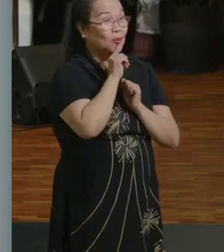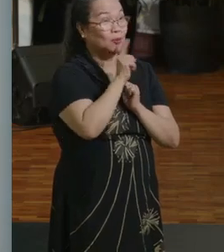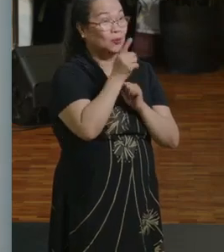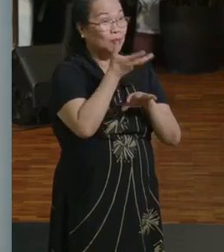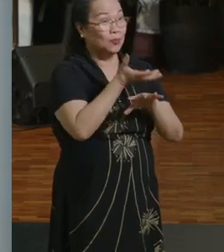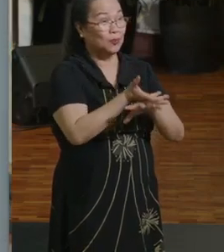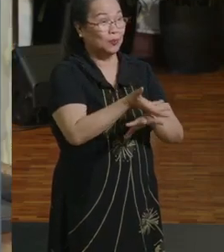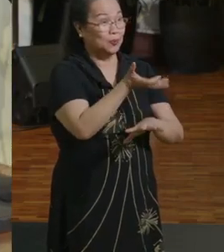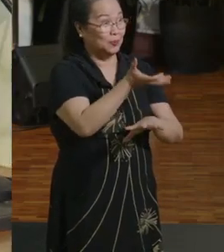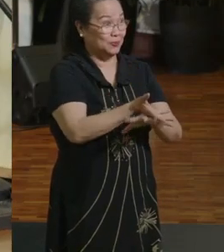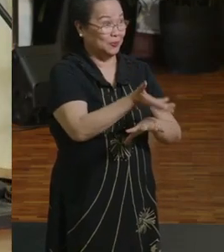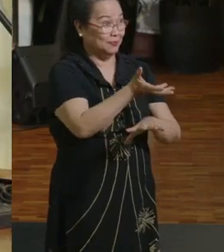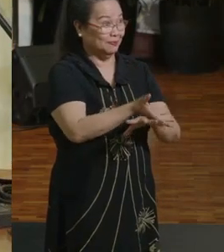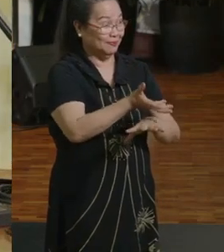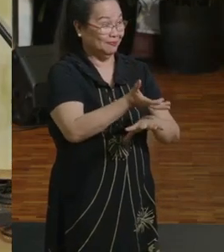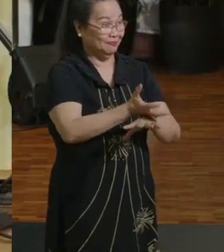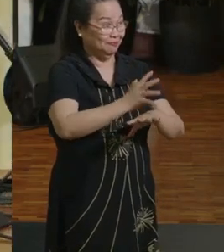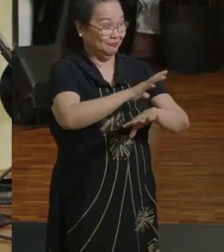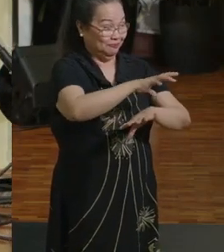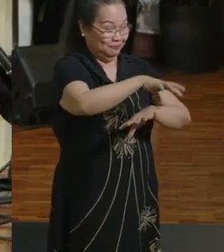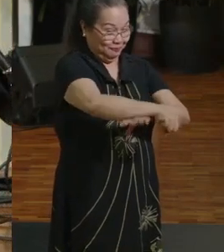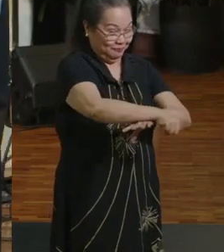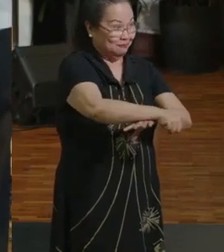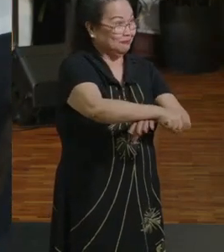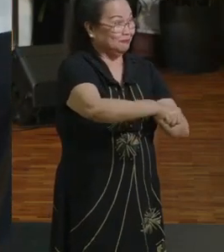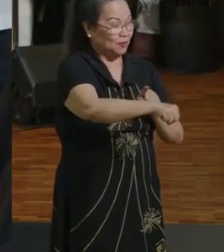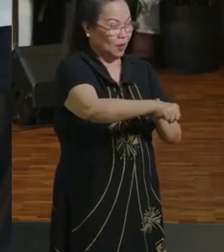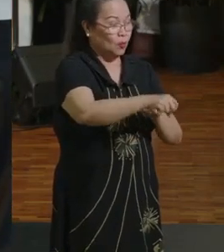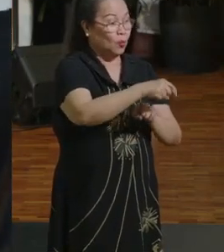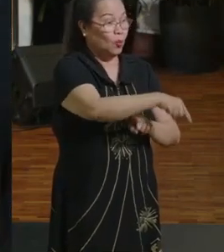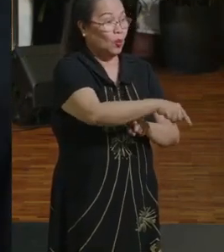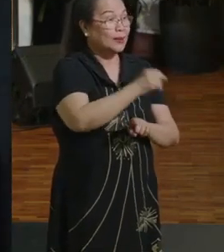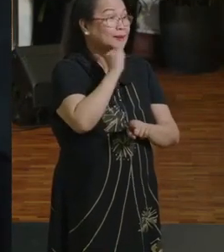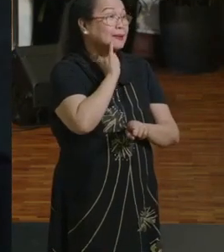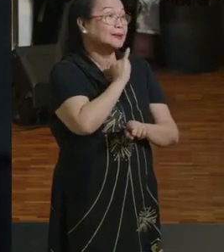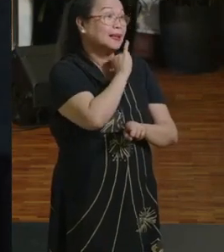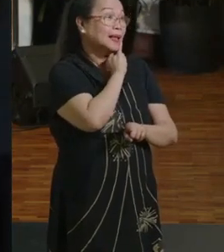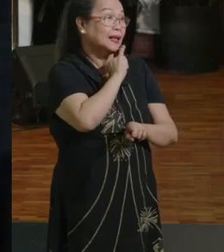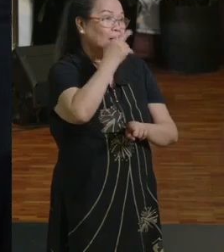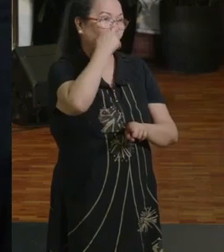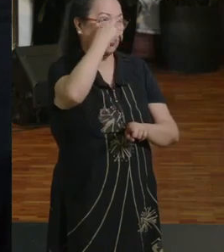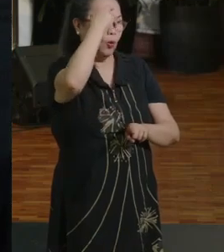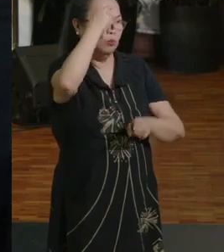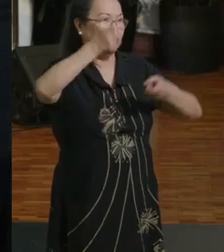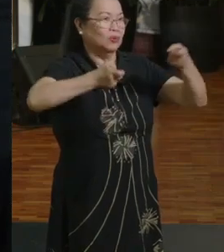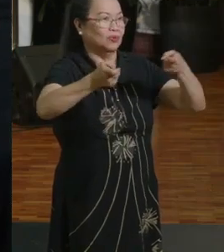ay sinasakupan ng Empire of Rome noong panahon na ito.